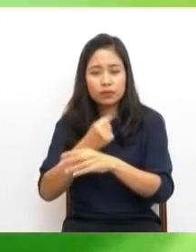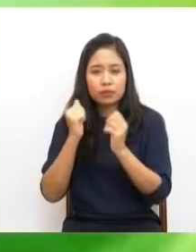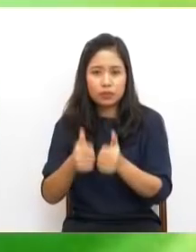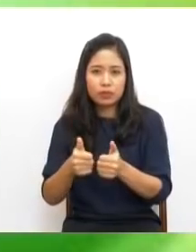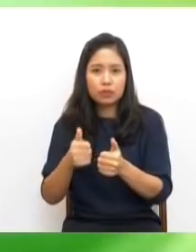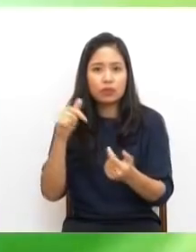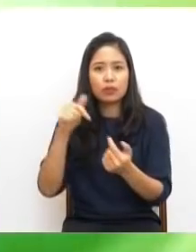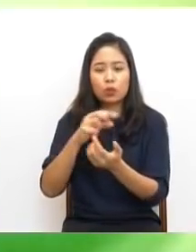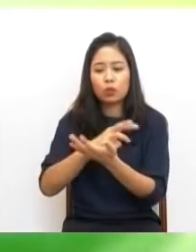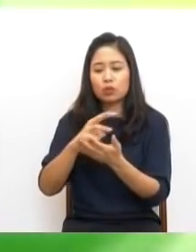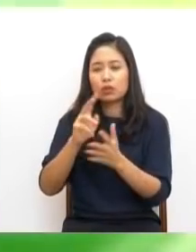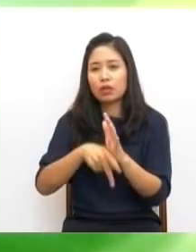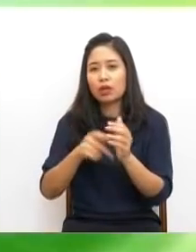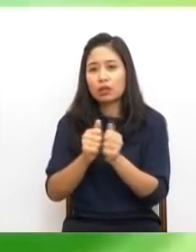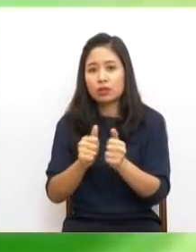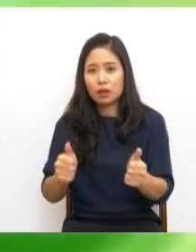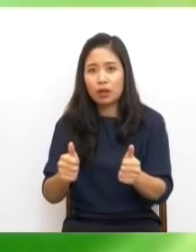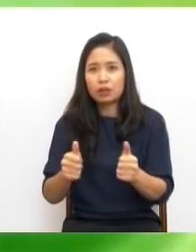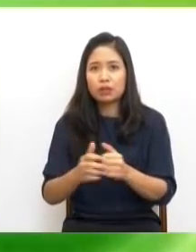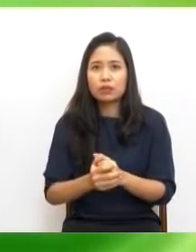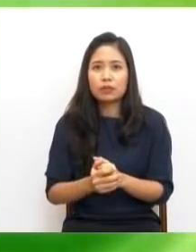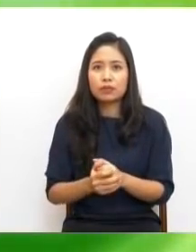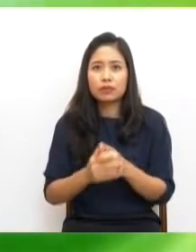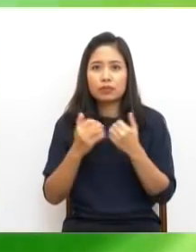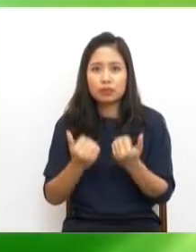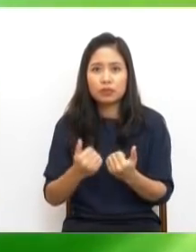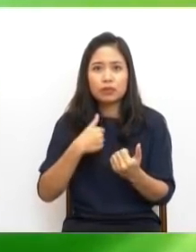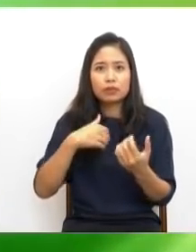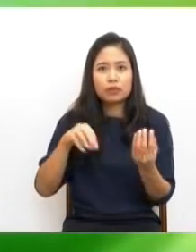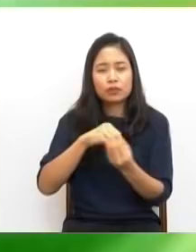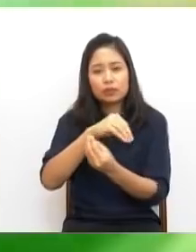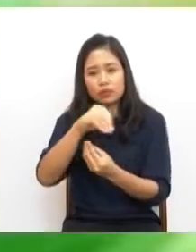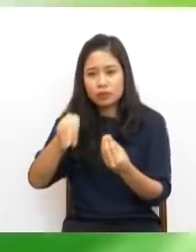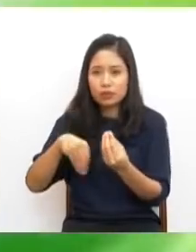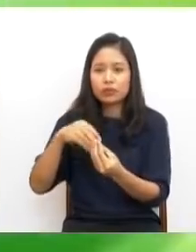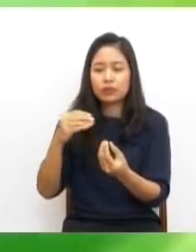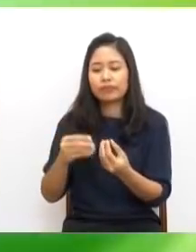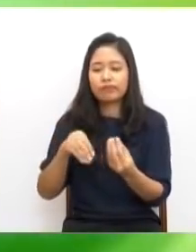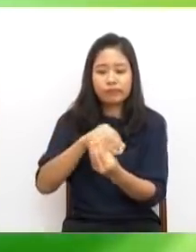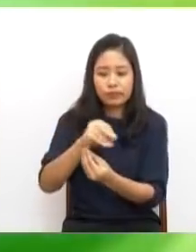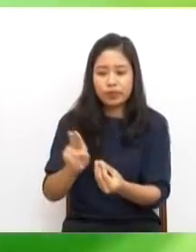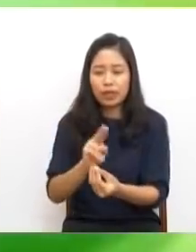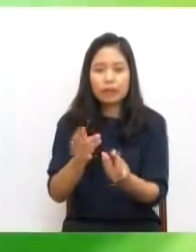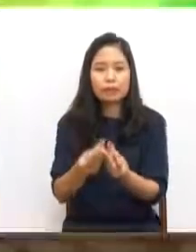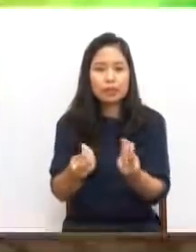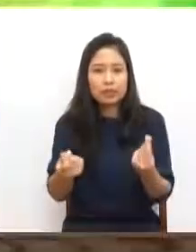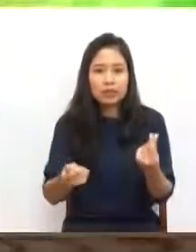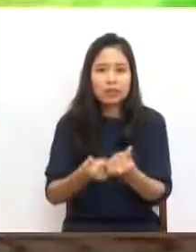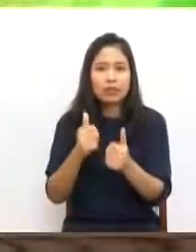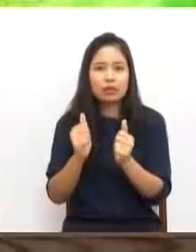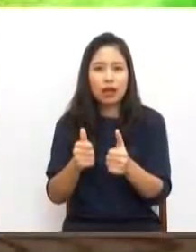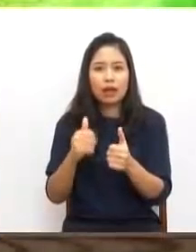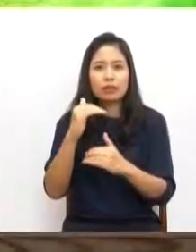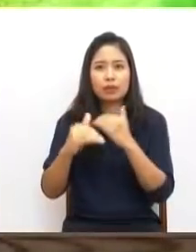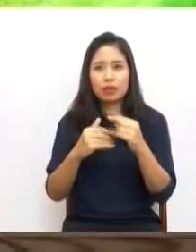องถิ่นอาชีพใดอาชีพหนึ่งซึ่งก็จะหมุนเวียนเปลี่ยนกันไปใช้พื้นที่ตรงนั้นอย่างเต็มที่อันนี้ก็ให้ทางท่าน